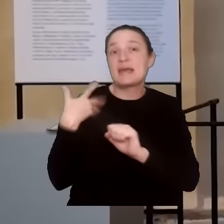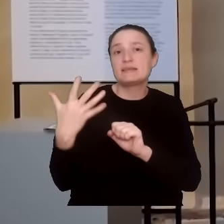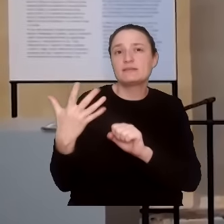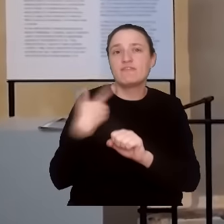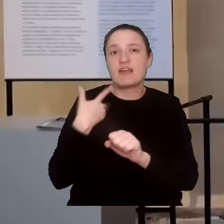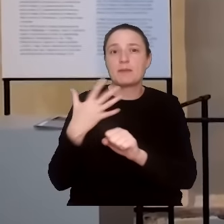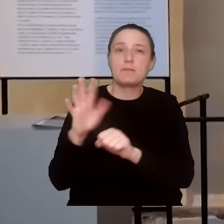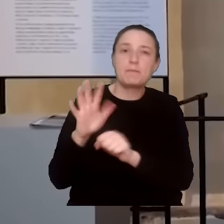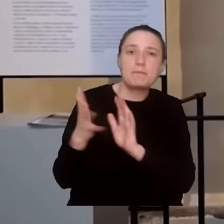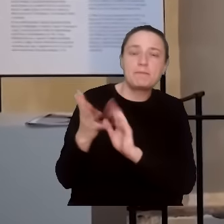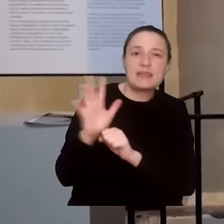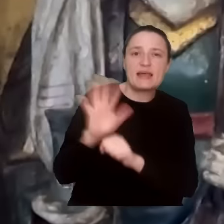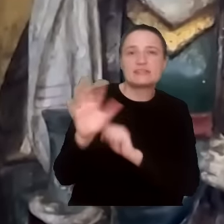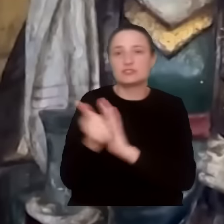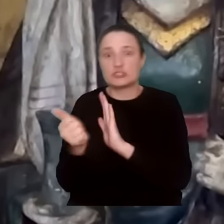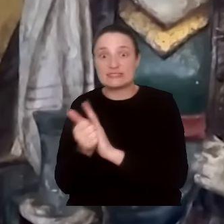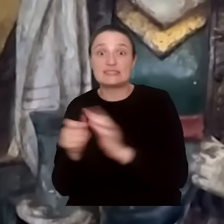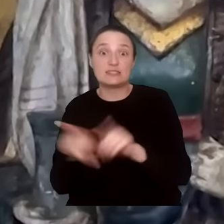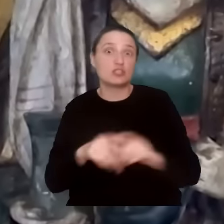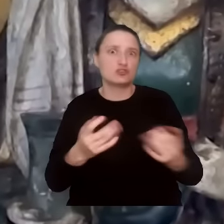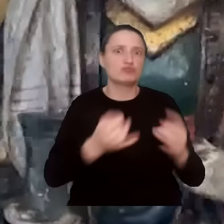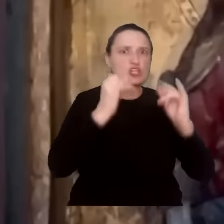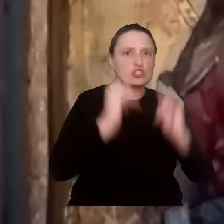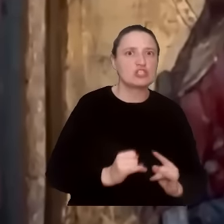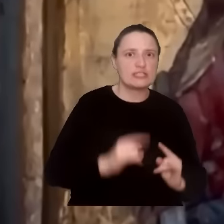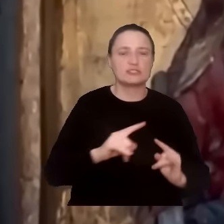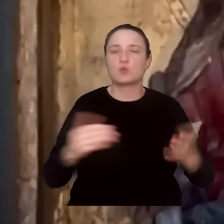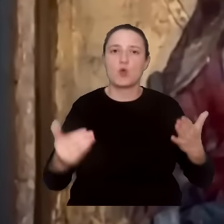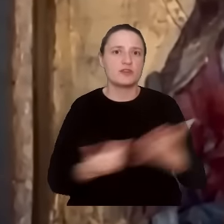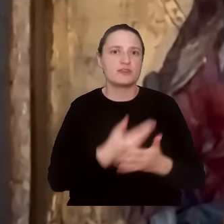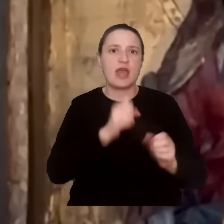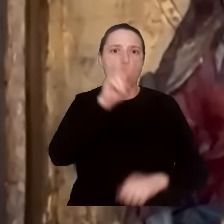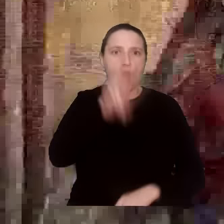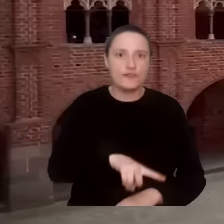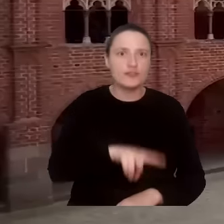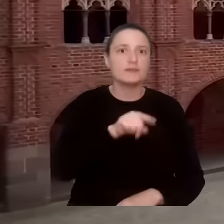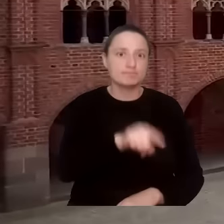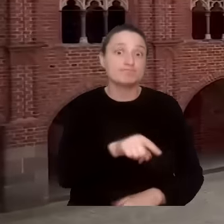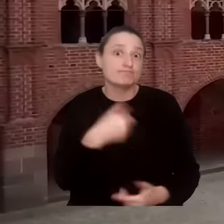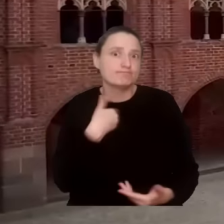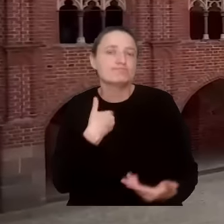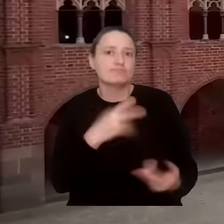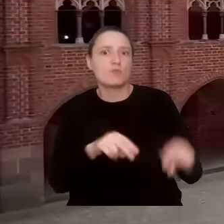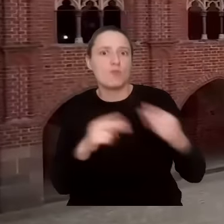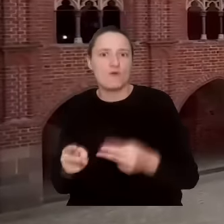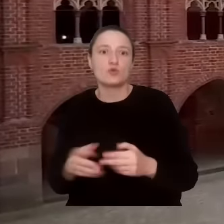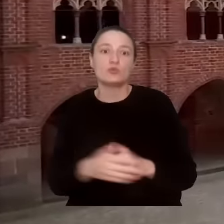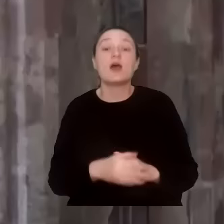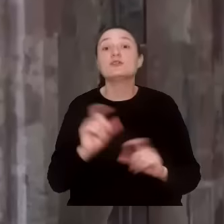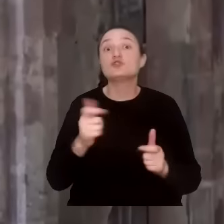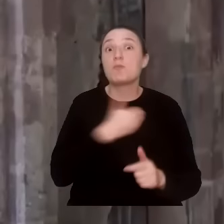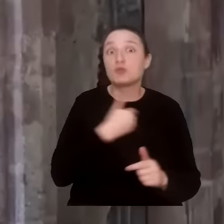neogotyckie krzesło. Specjaliści apelują o informacje na temat innych cenionych przedmiotów zagarniętych podczas wojny, które Polska mogłaby